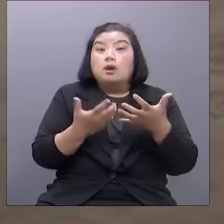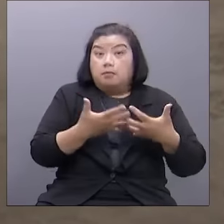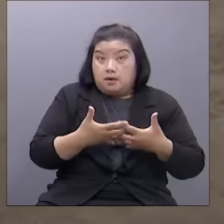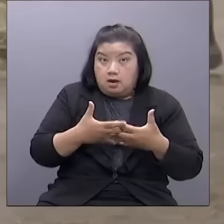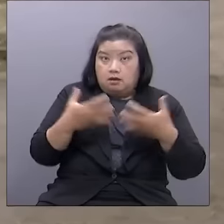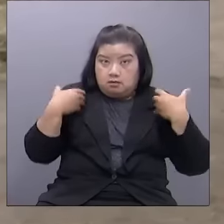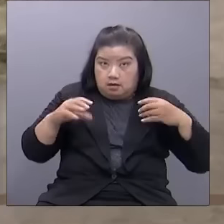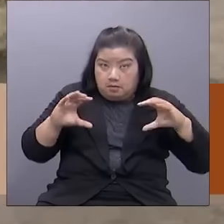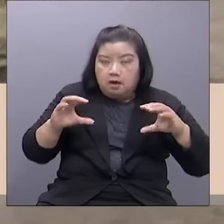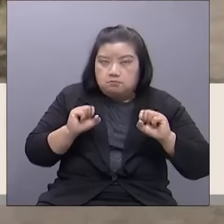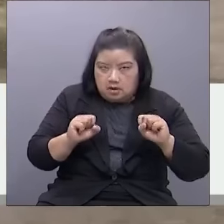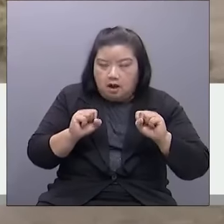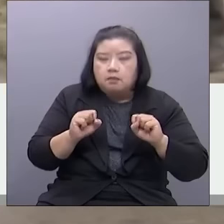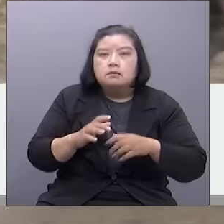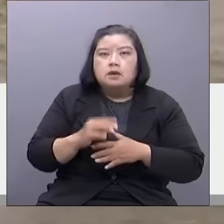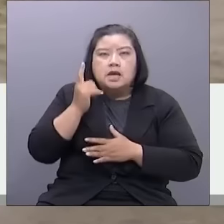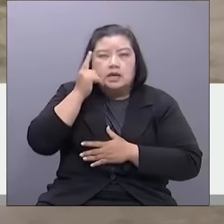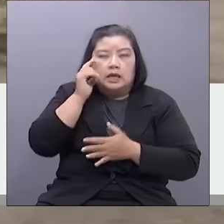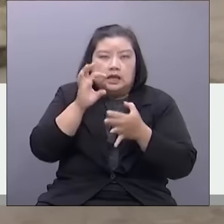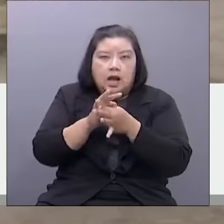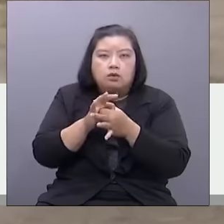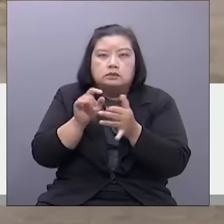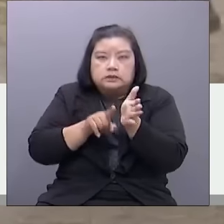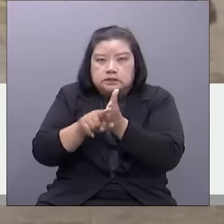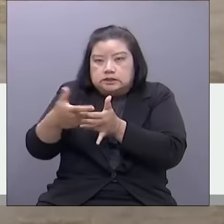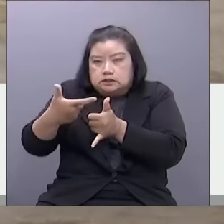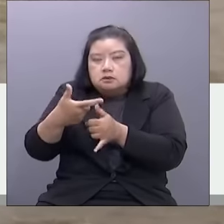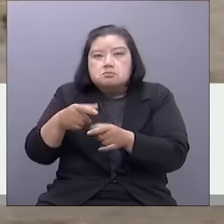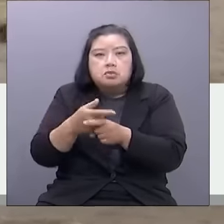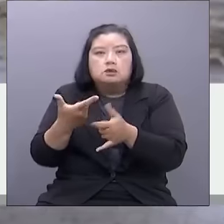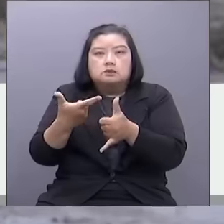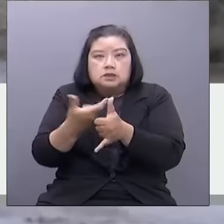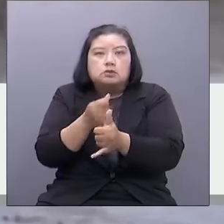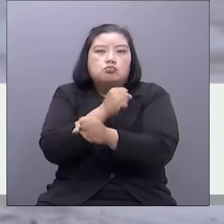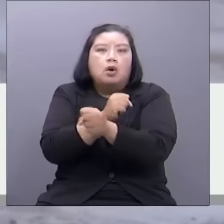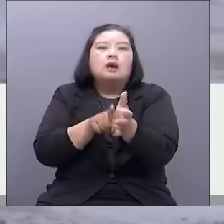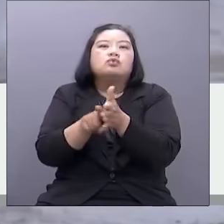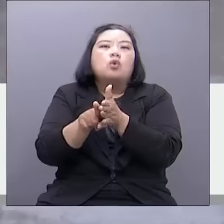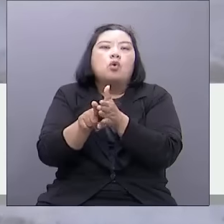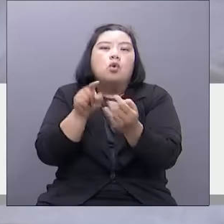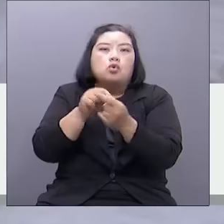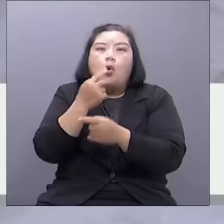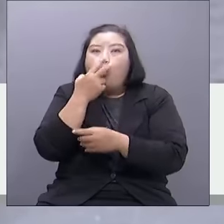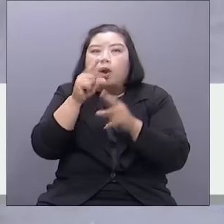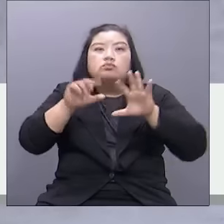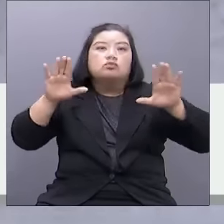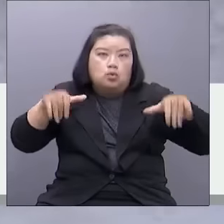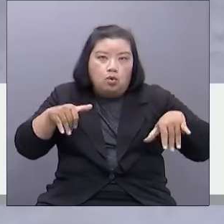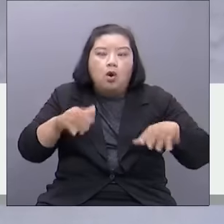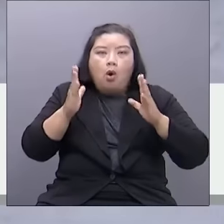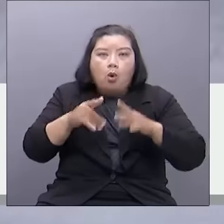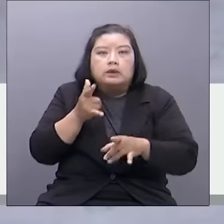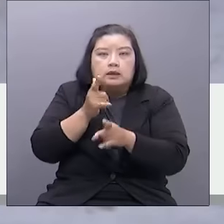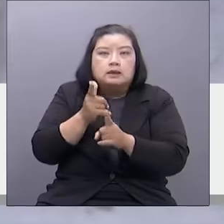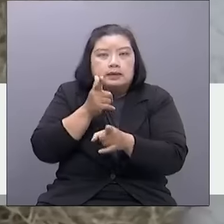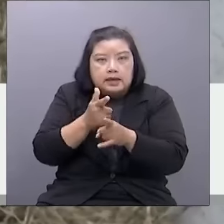กำลังพิจารณาถึงความเป็นไปได้ของการฉีดวัคซีนป้องกันไข้หวัดนกให้กับคนงานในฟาร์มและผู้ที่อาจสัมผัสใกล้ชิด